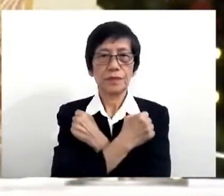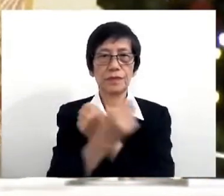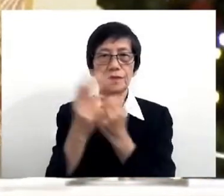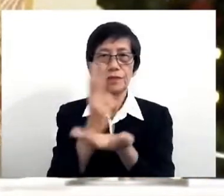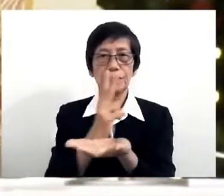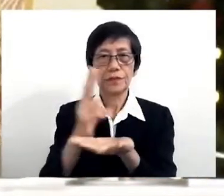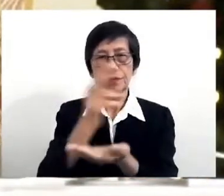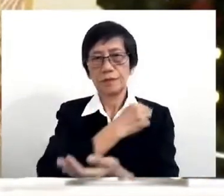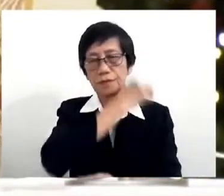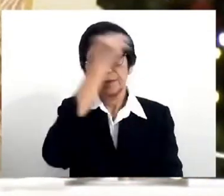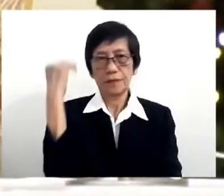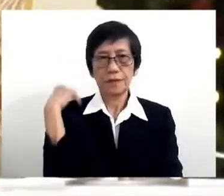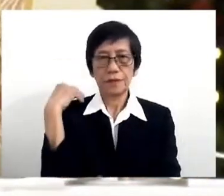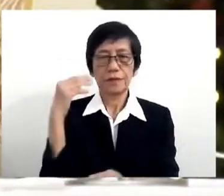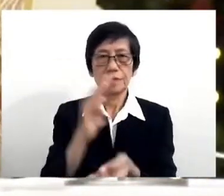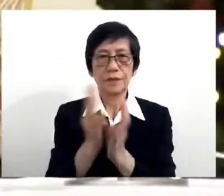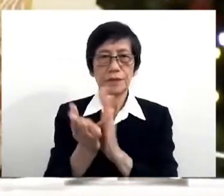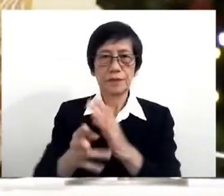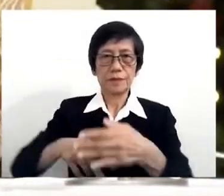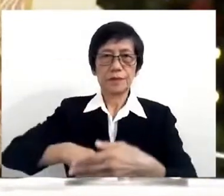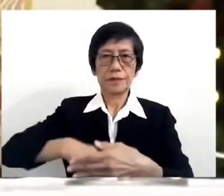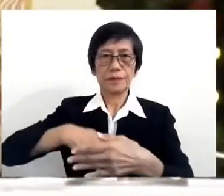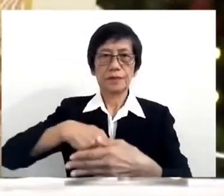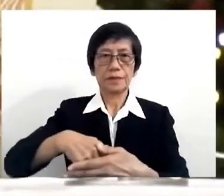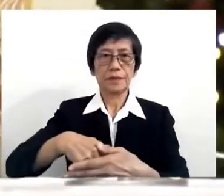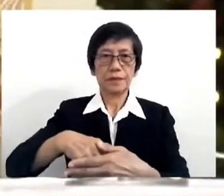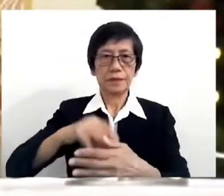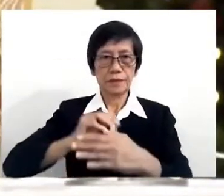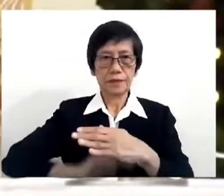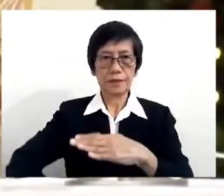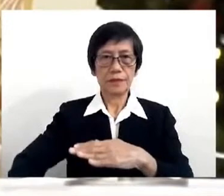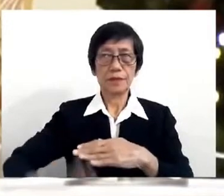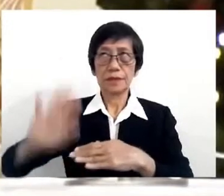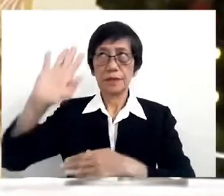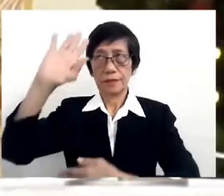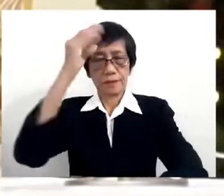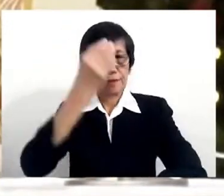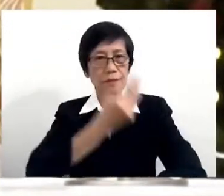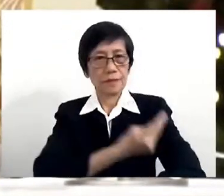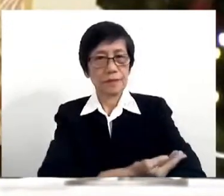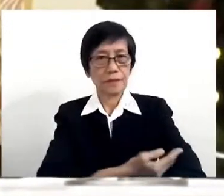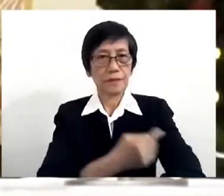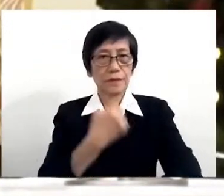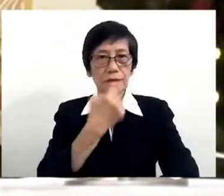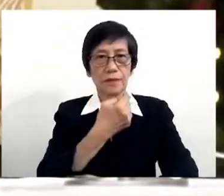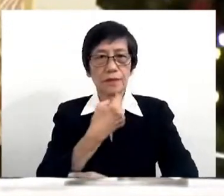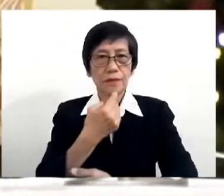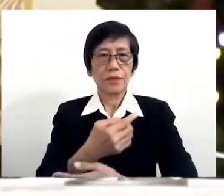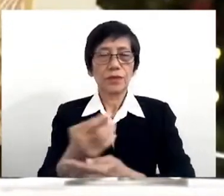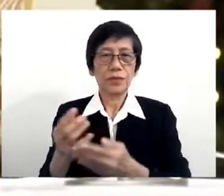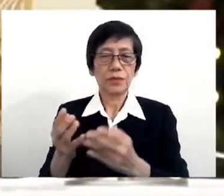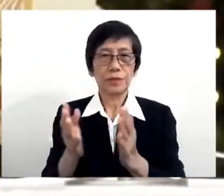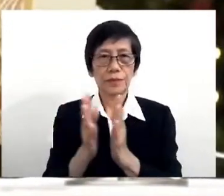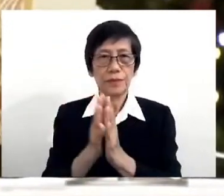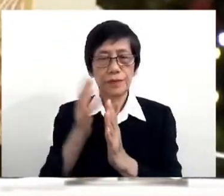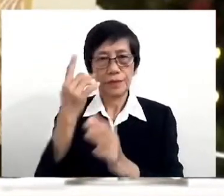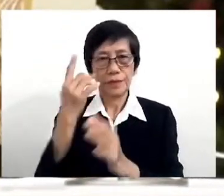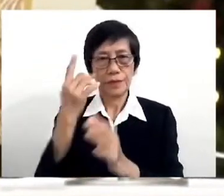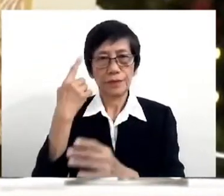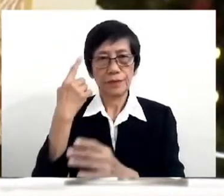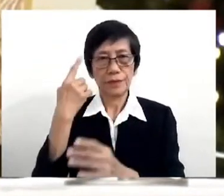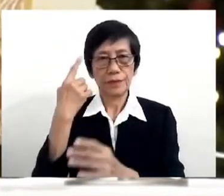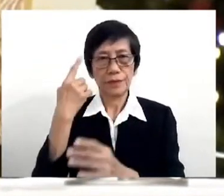magdalang tao at magsilang sa iyong anak na siyang namamagitan magpasawalang